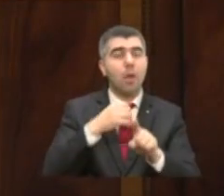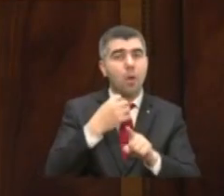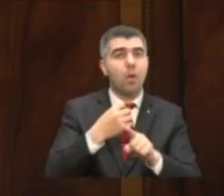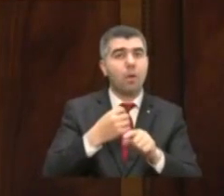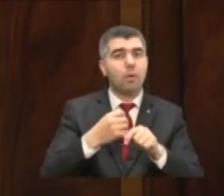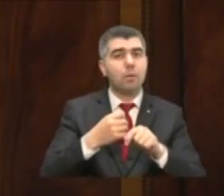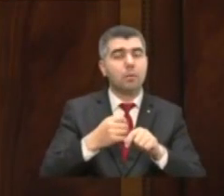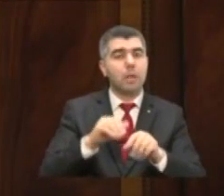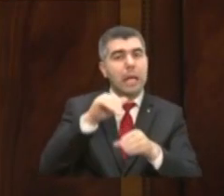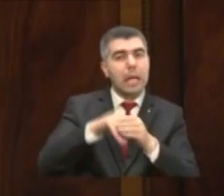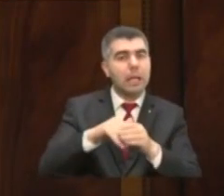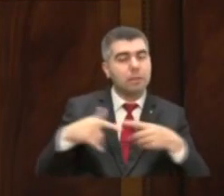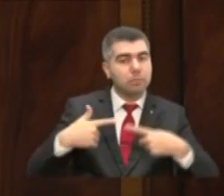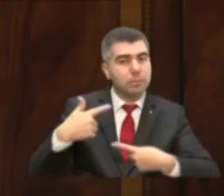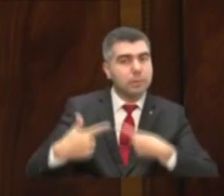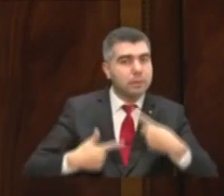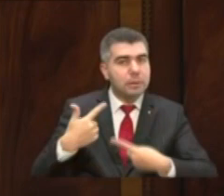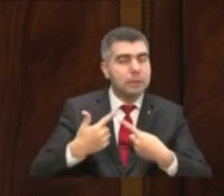كيدير السياسة،